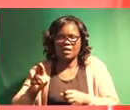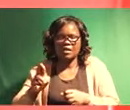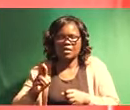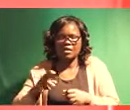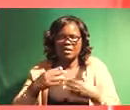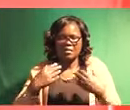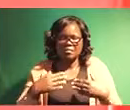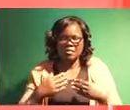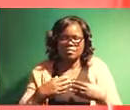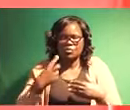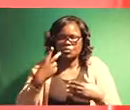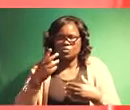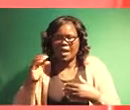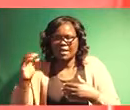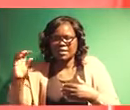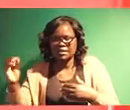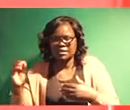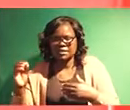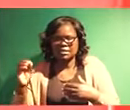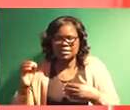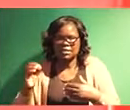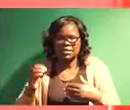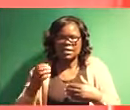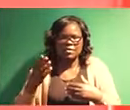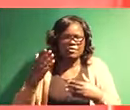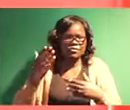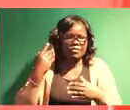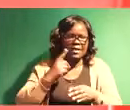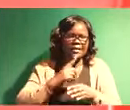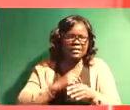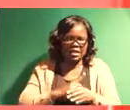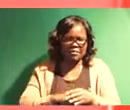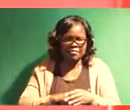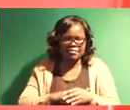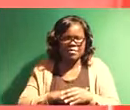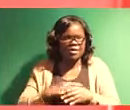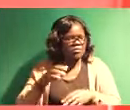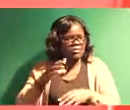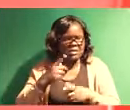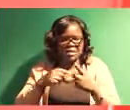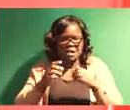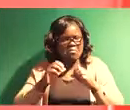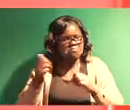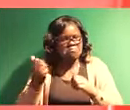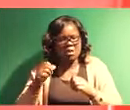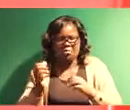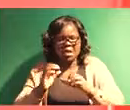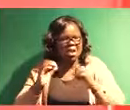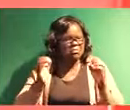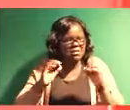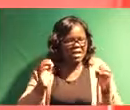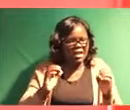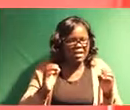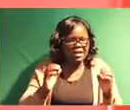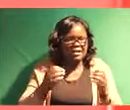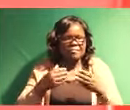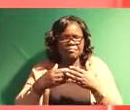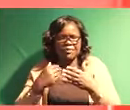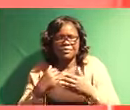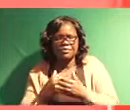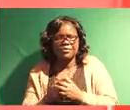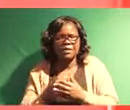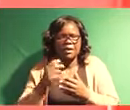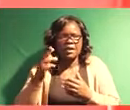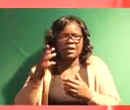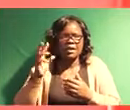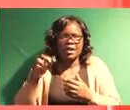watu 200. Na tangia wakati huo hakuna yule amewasili mheshimiwa rais. Kabla yatoka